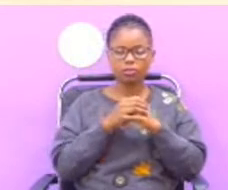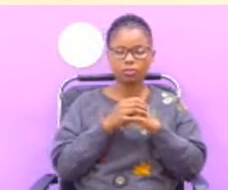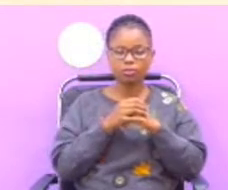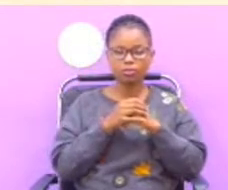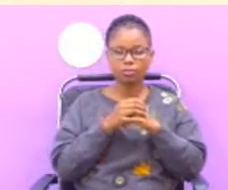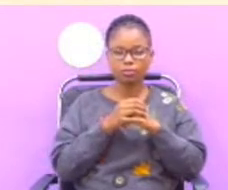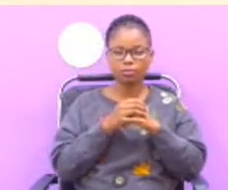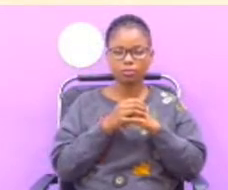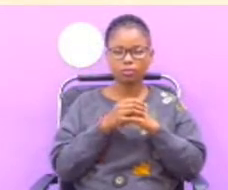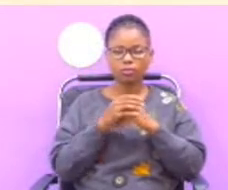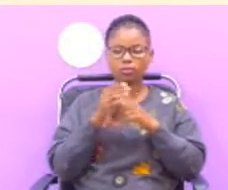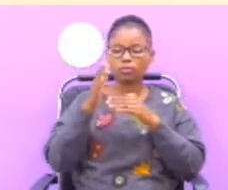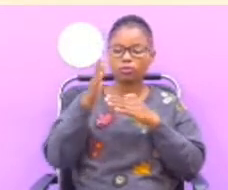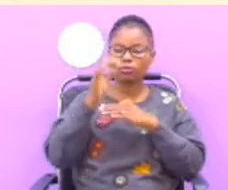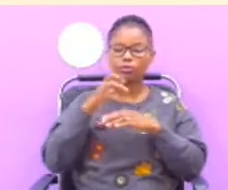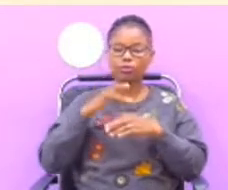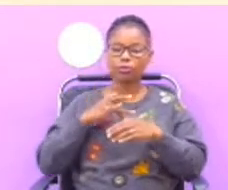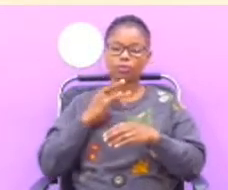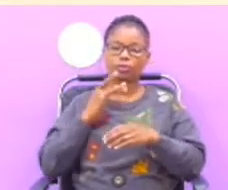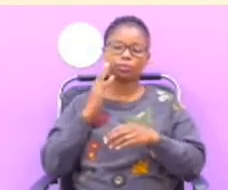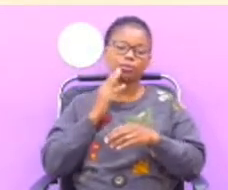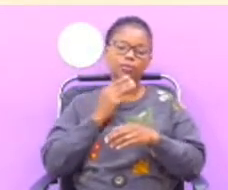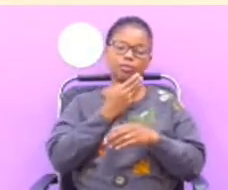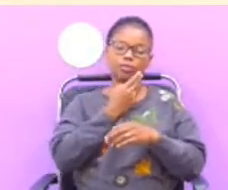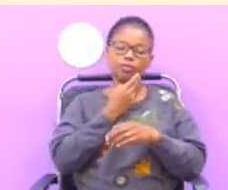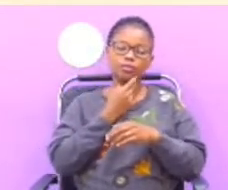Ngai witũ nĩ atũiguĩrĩre tha.